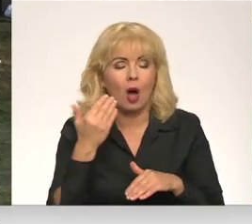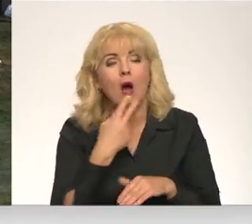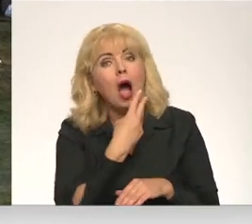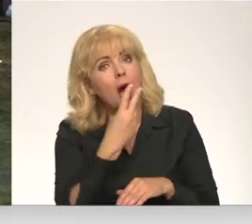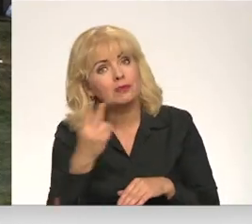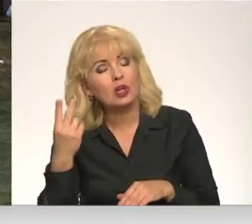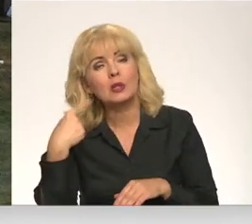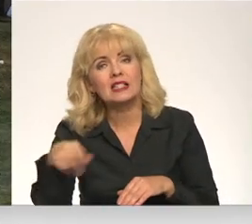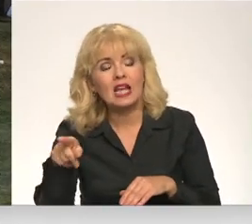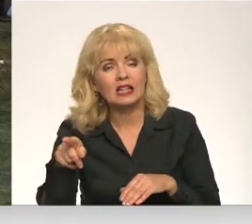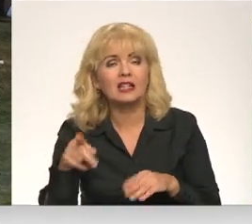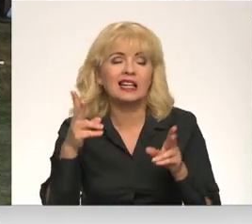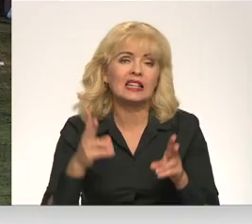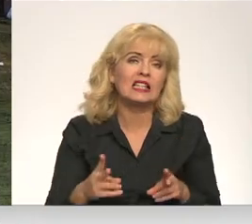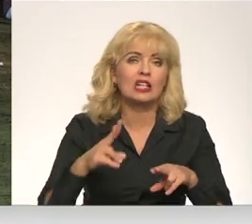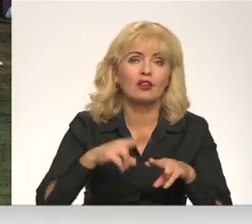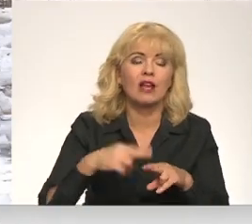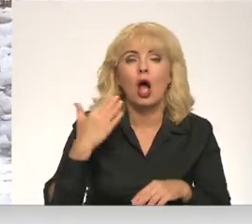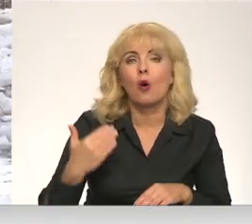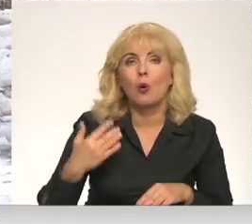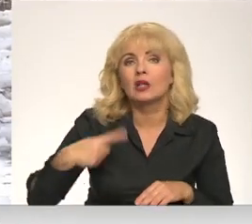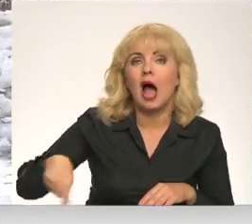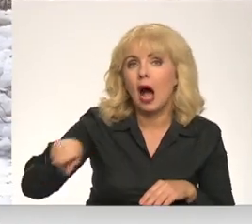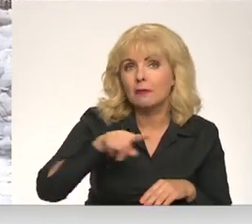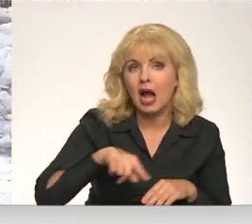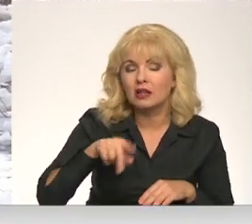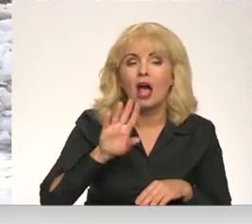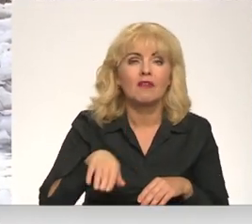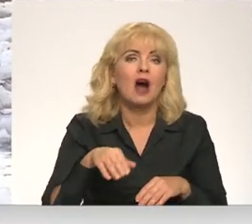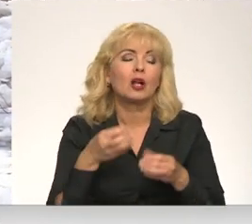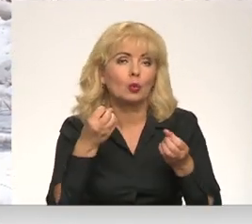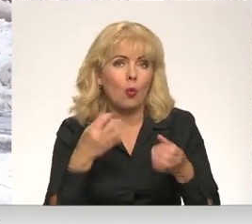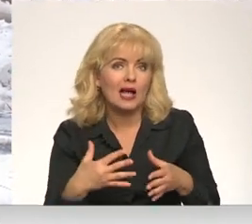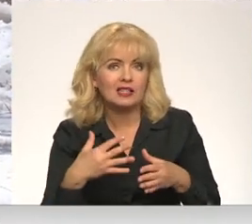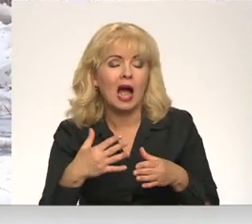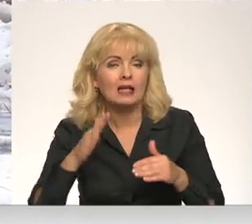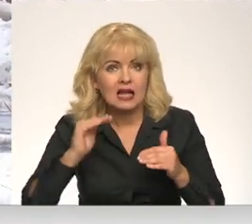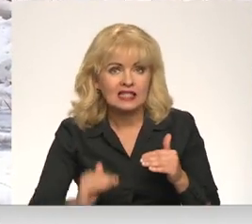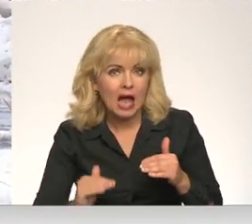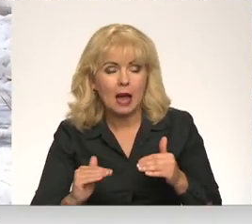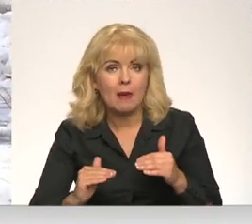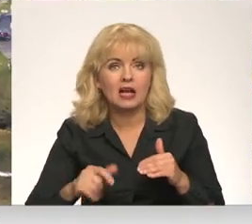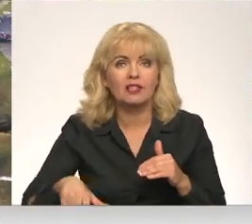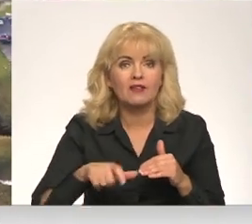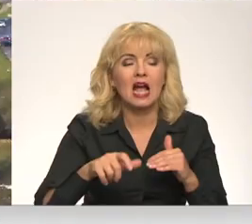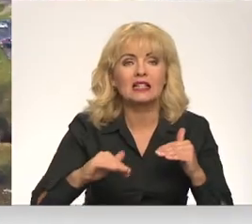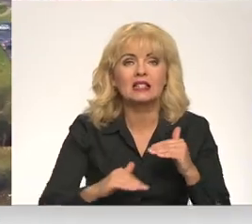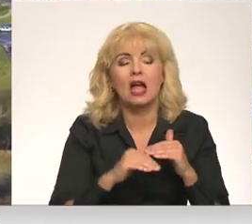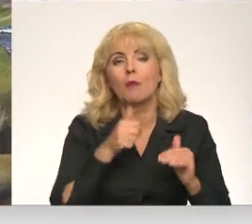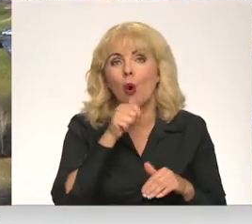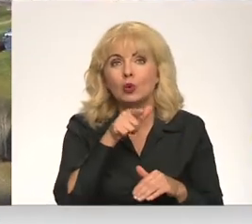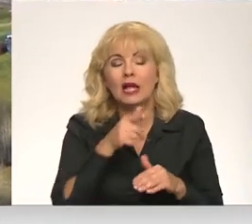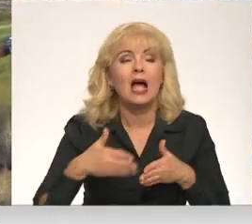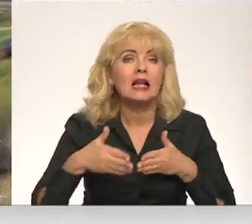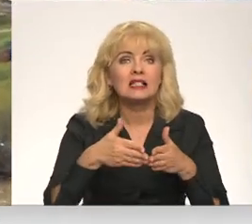Aplūkojot arī citas kritiskākās vietas Kuldīgā un tās apkārtnē var secināt, ka palienes un zemākās vietas ir zem ūdens. Tā piemēram ceļš,